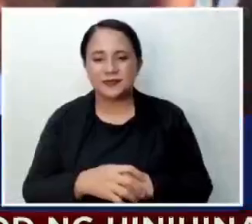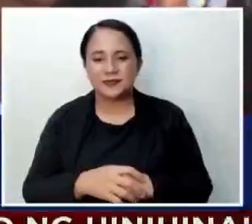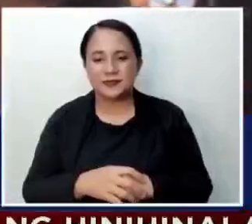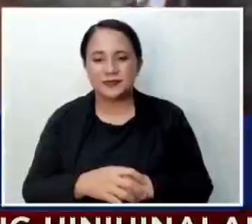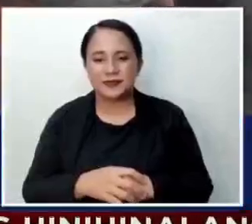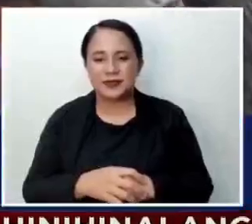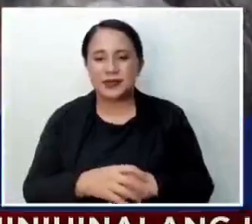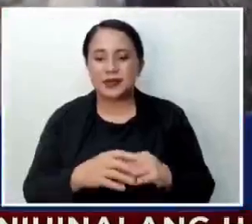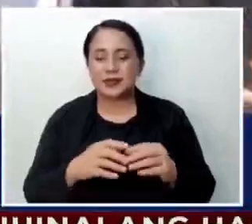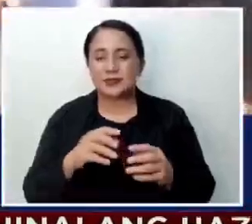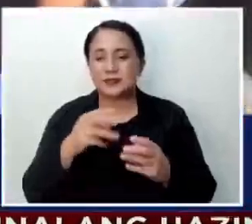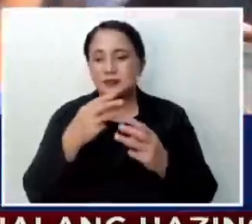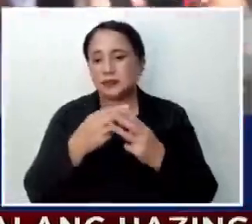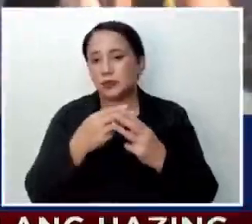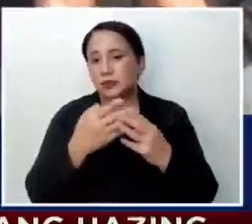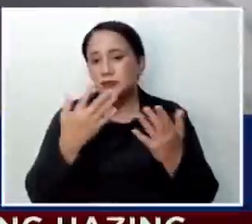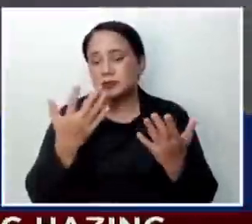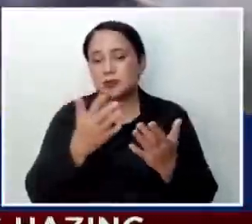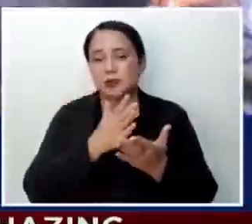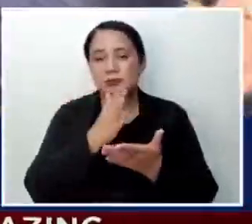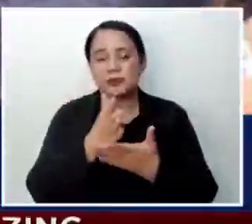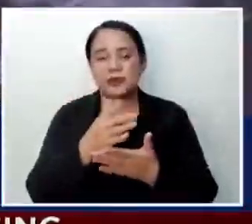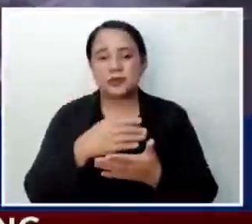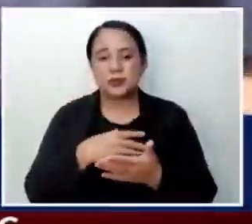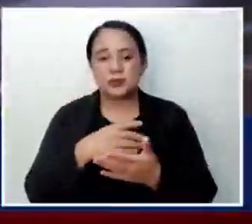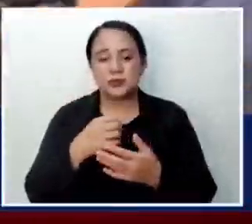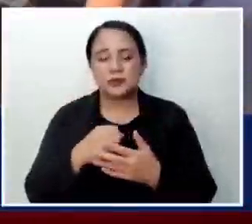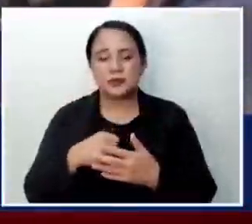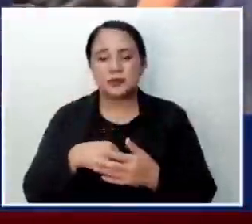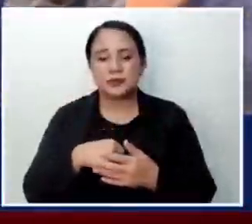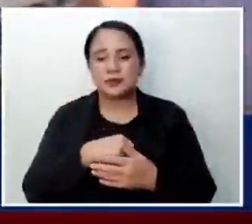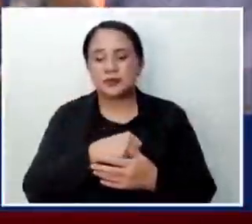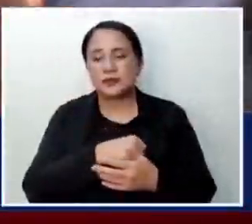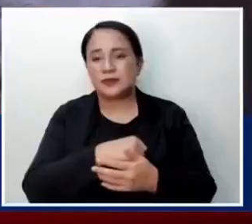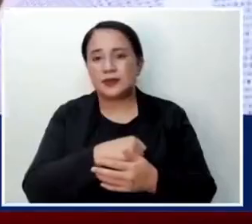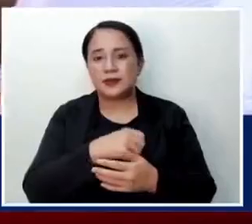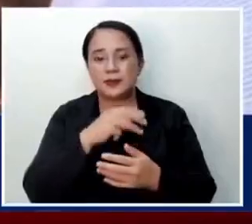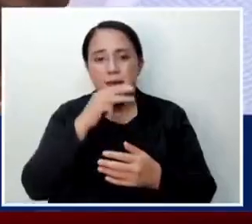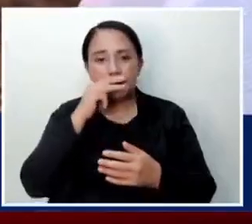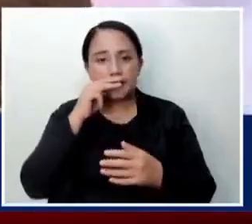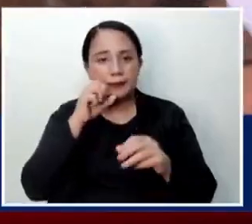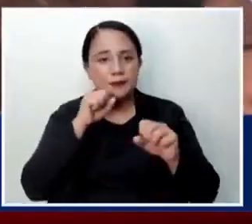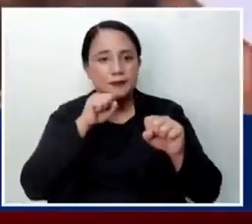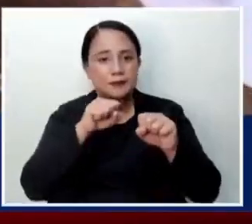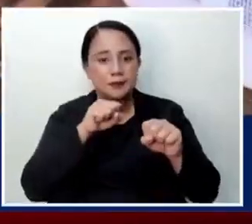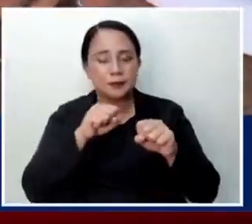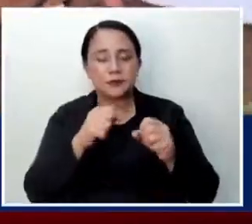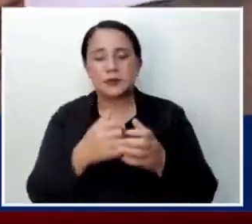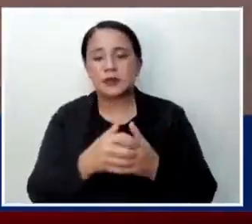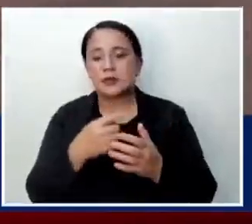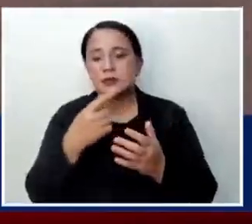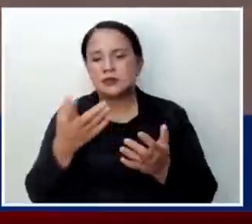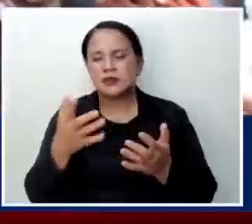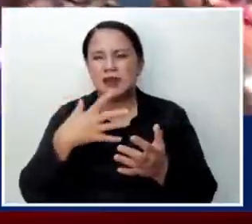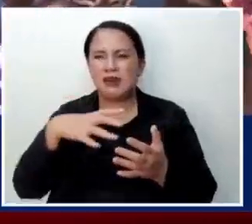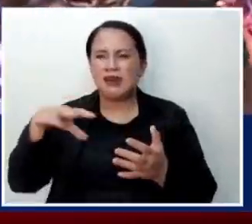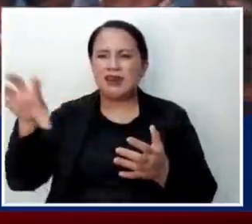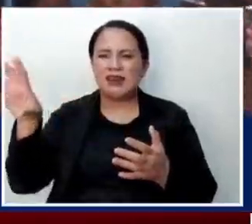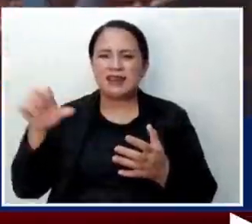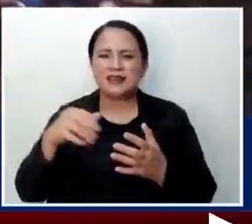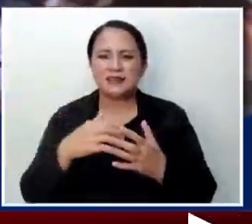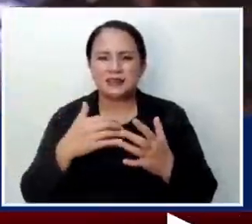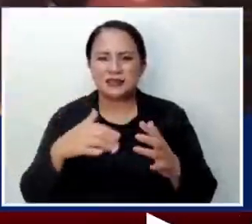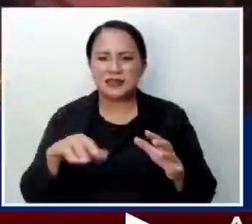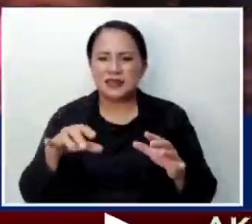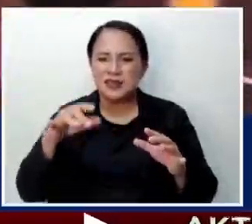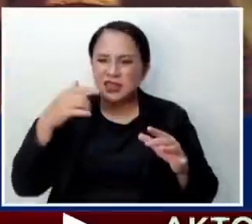Sa Muntinlupa City, nangampan niya ngayong araw si Prondi Standard Bearer Senator Manny Pacquiao. Sa gitna ng mainit na panahon, butas-butas